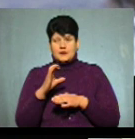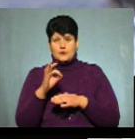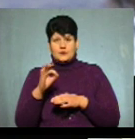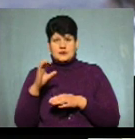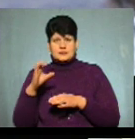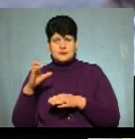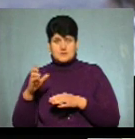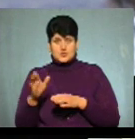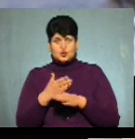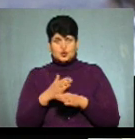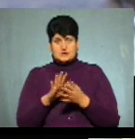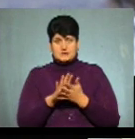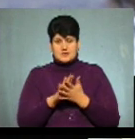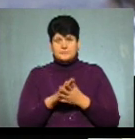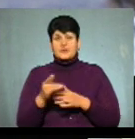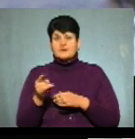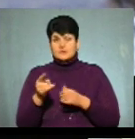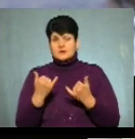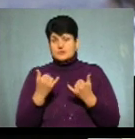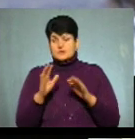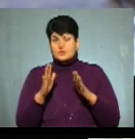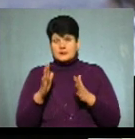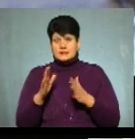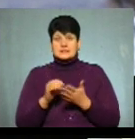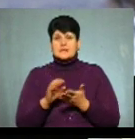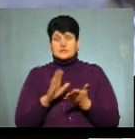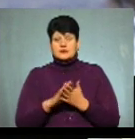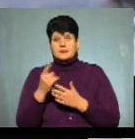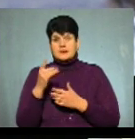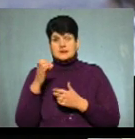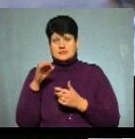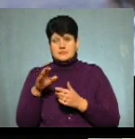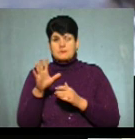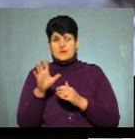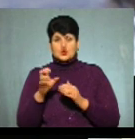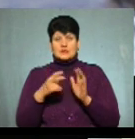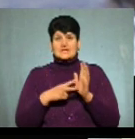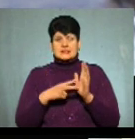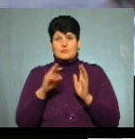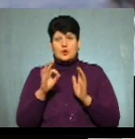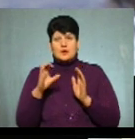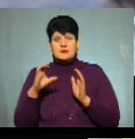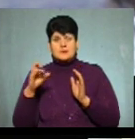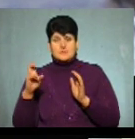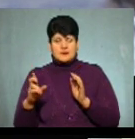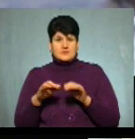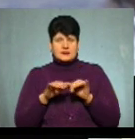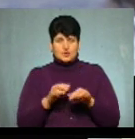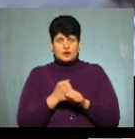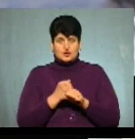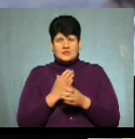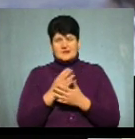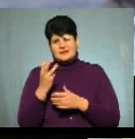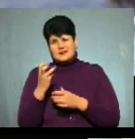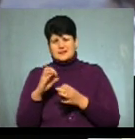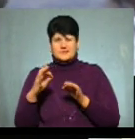сміття? В Тернополі на даний момент зареєстровано на 1 січня 507 ОСББ зареєстровано, діючих є, можливо, десь 300 з